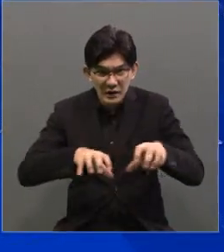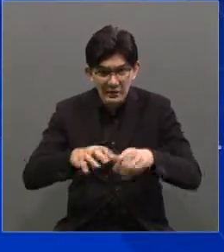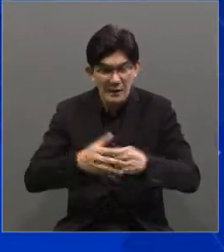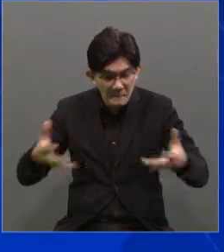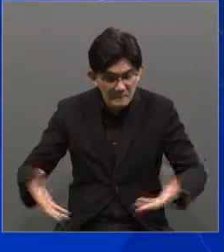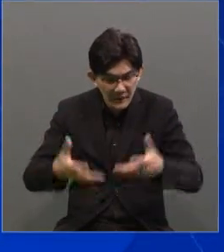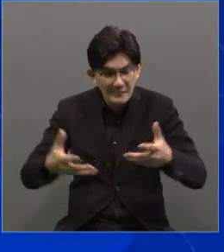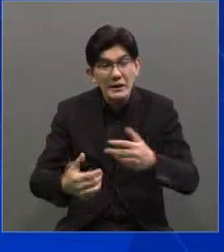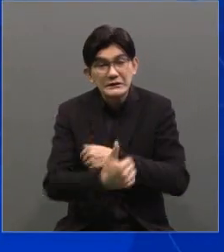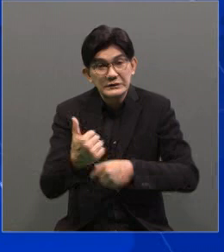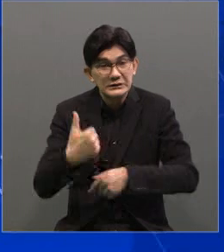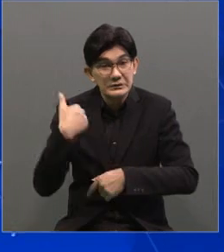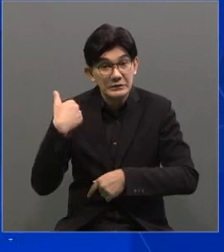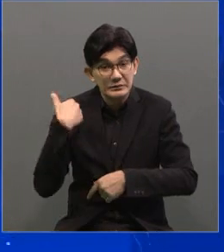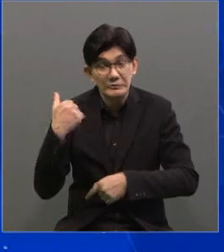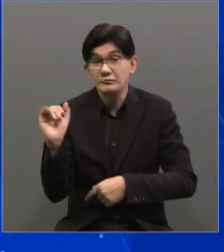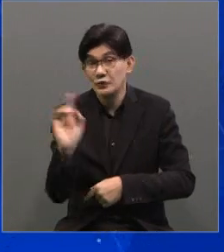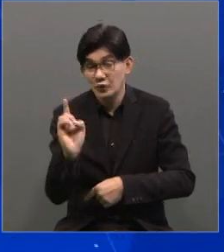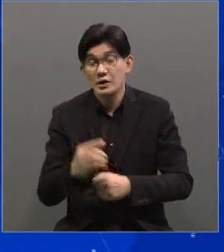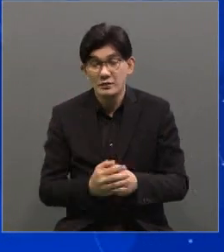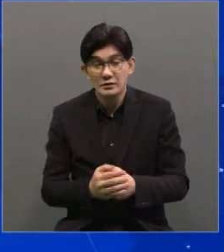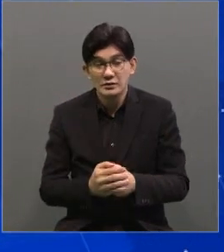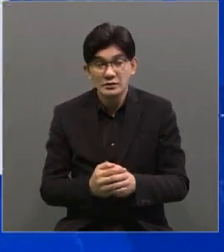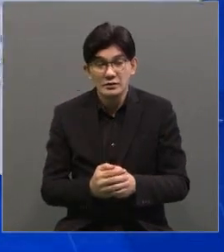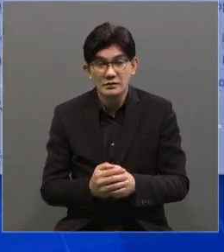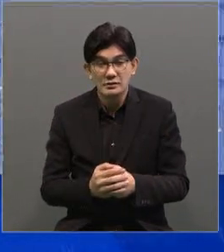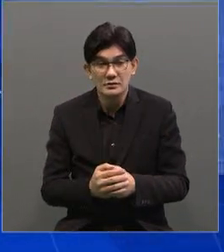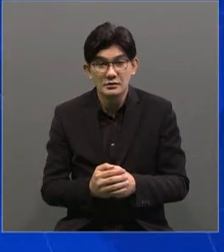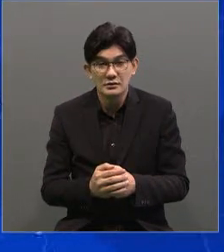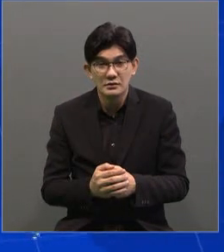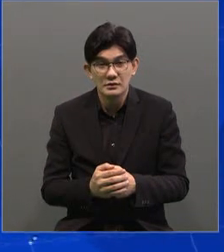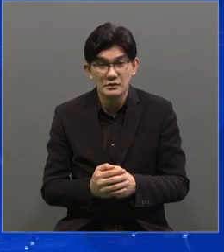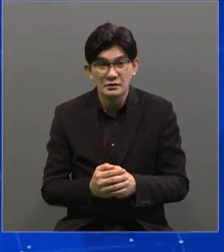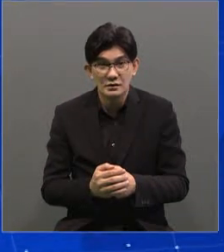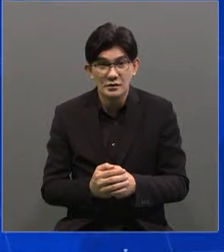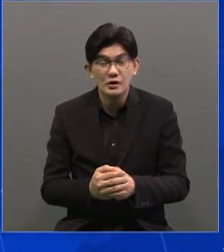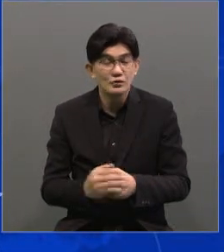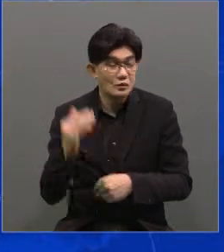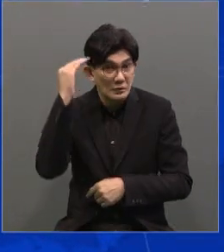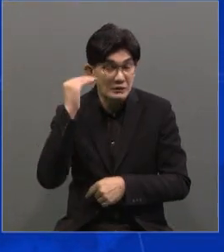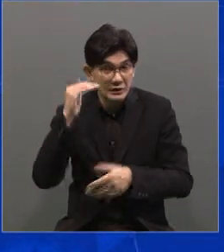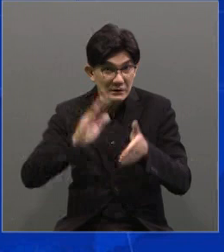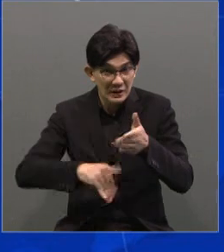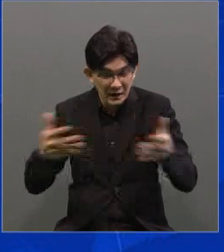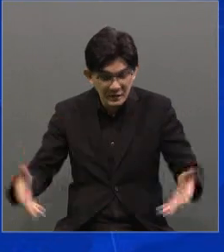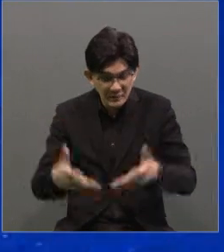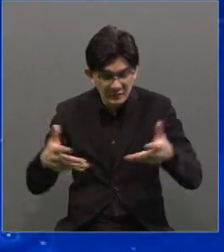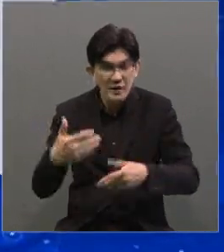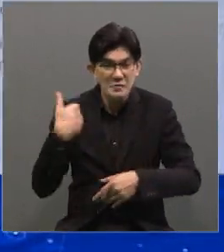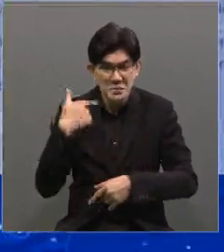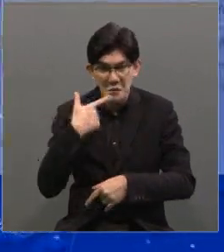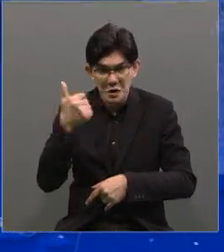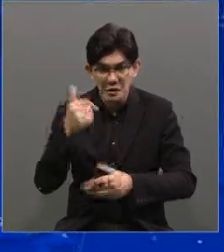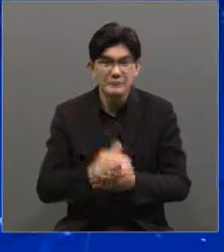ผัดลำดับอื่นๆถ้าหากว่าดูที่ตามเรามาติดๆก็คือทาคาวบี้จากเกาหลีใต้นะคะที่เขาผัดติดกระทะและ